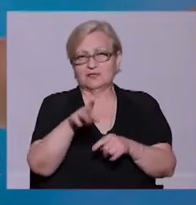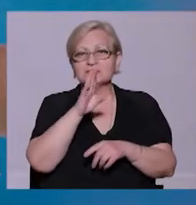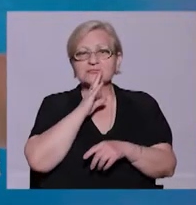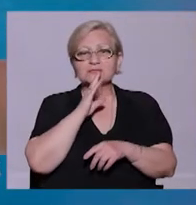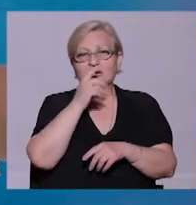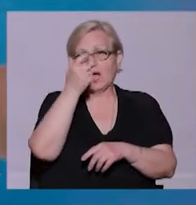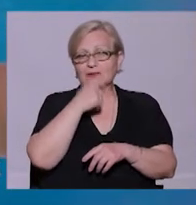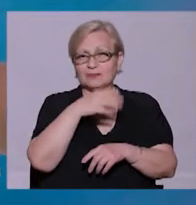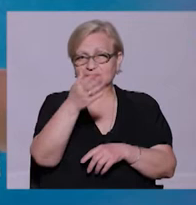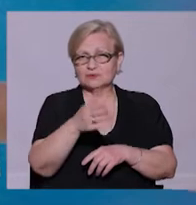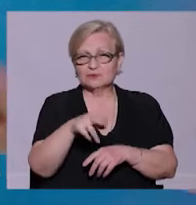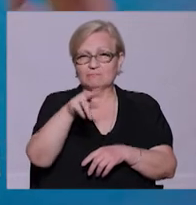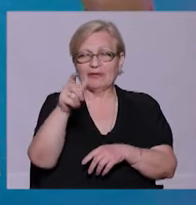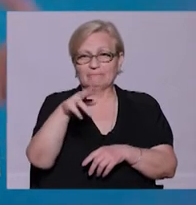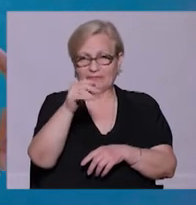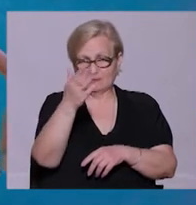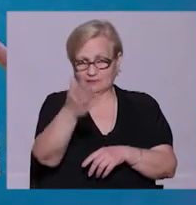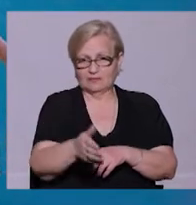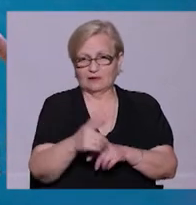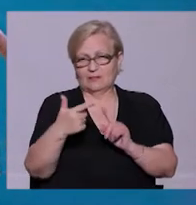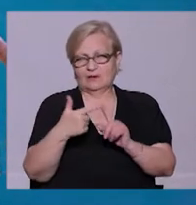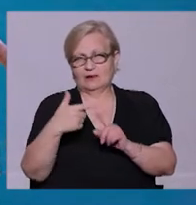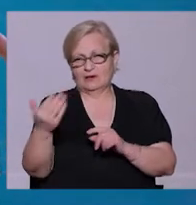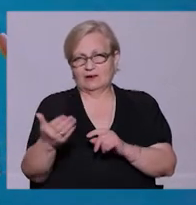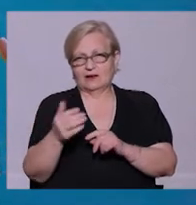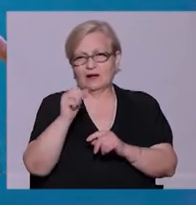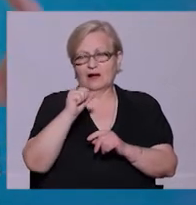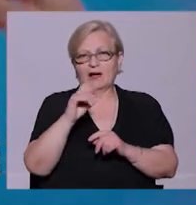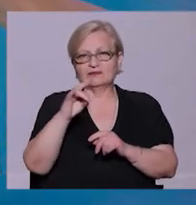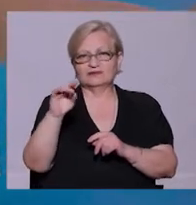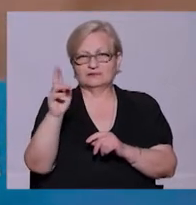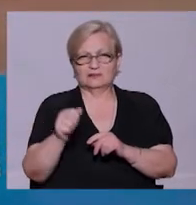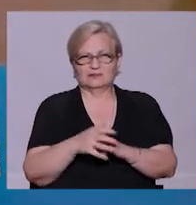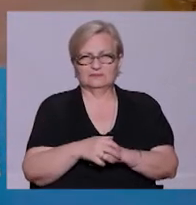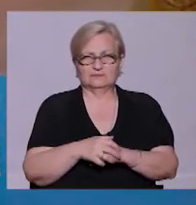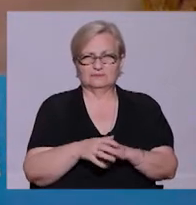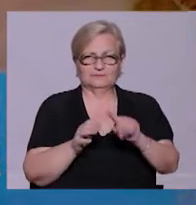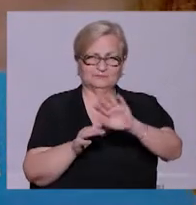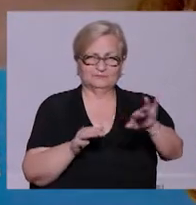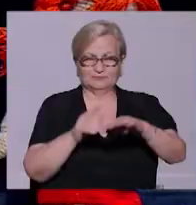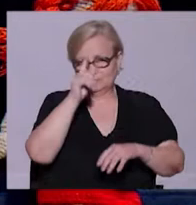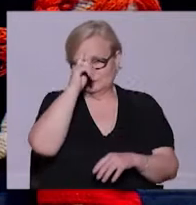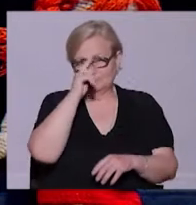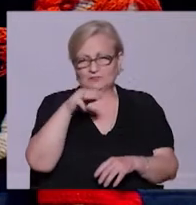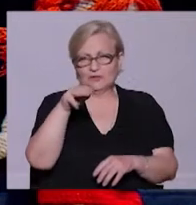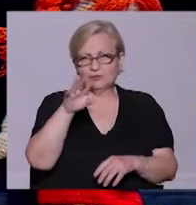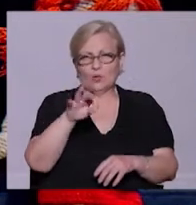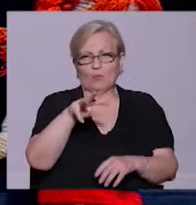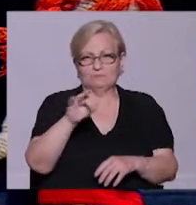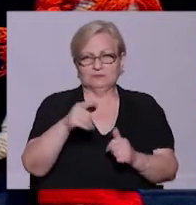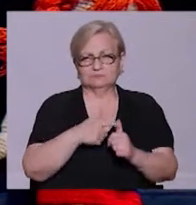ქალბატონი პეპი გრძელწინდაა. ეს ანიკა გახლავთ. ეს კი ტომი.